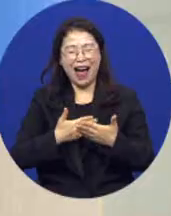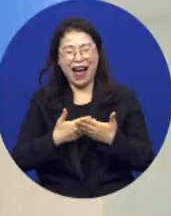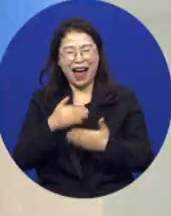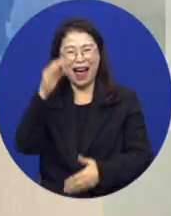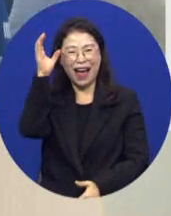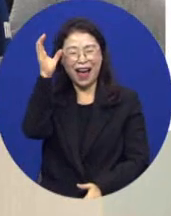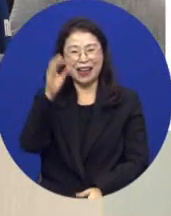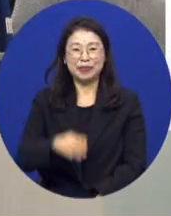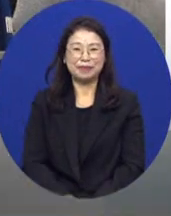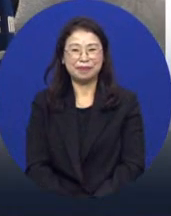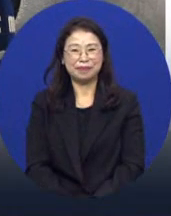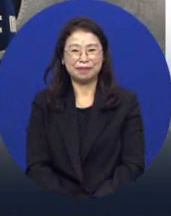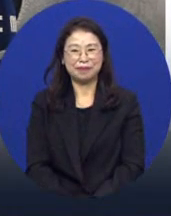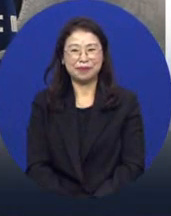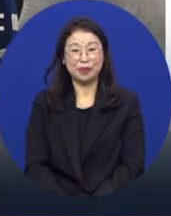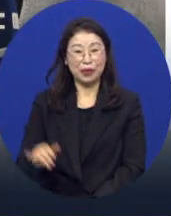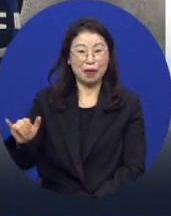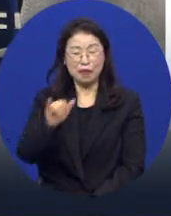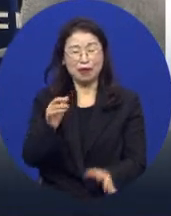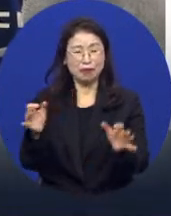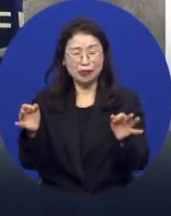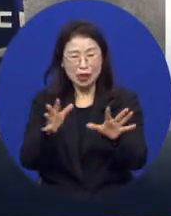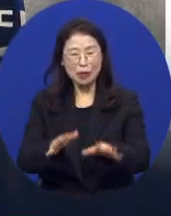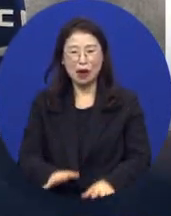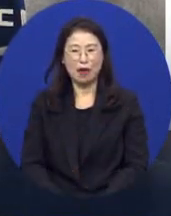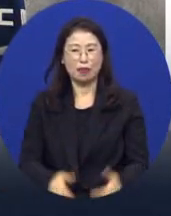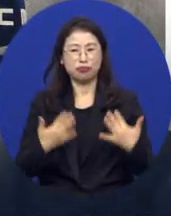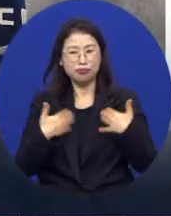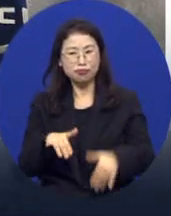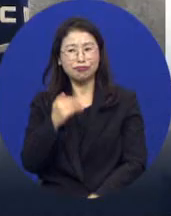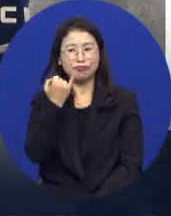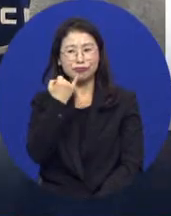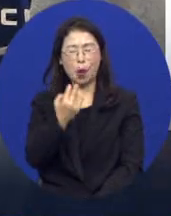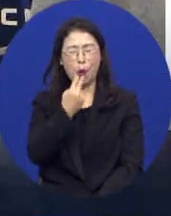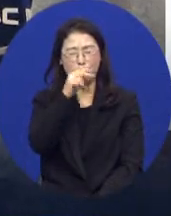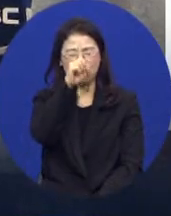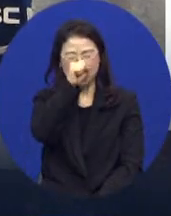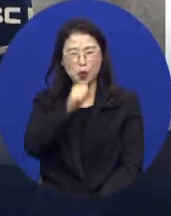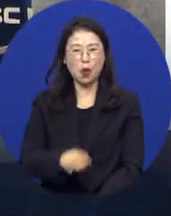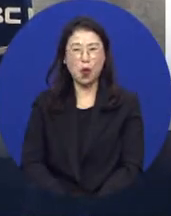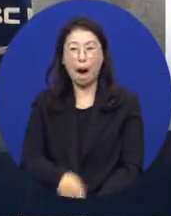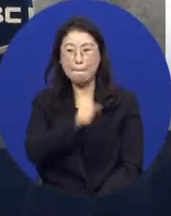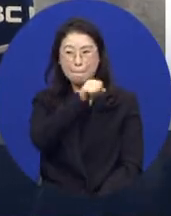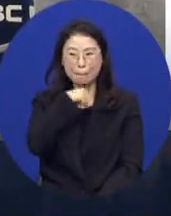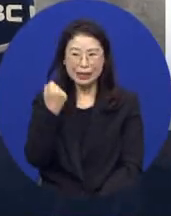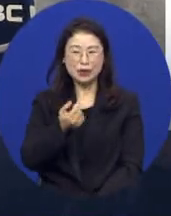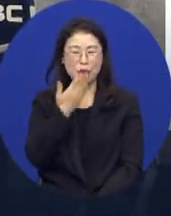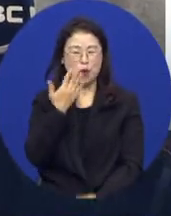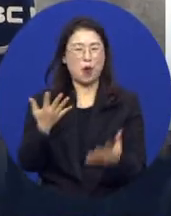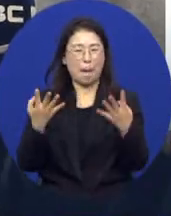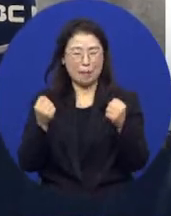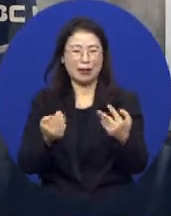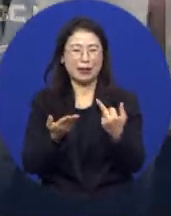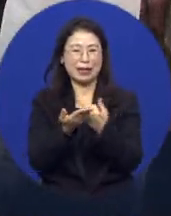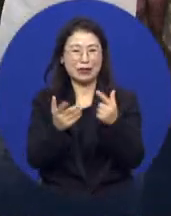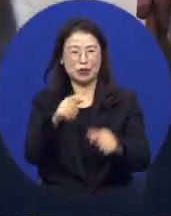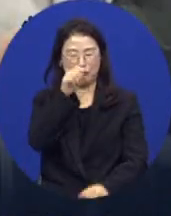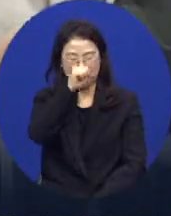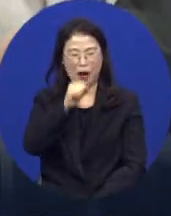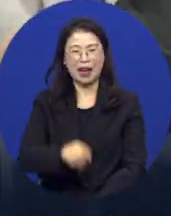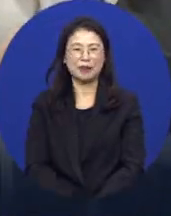비행시간도 짧고 여행 필요도 없고 공기도 좋고 맛있는 음식도 많아가지고 설하는 것